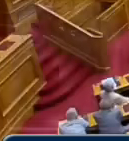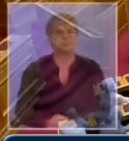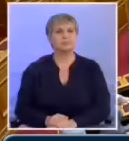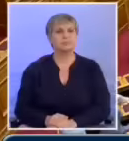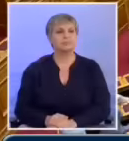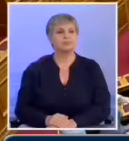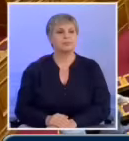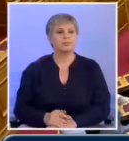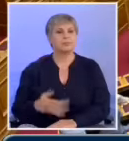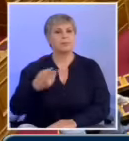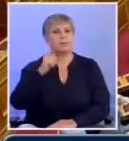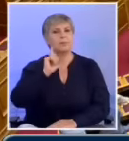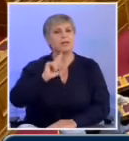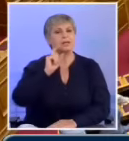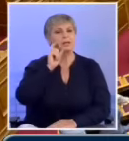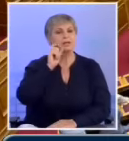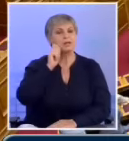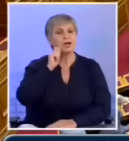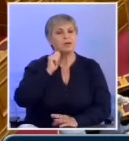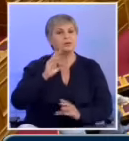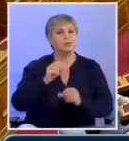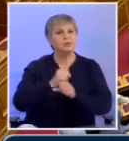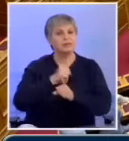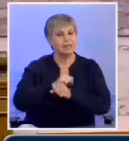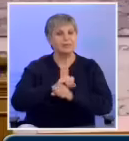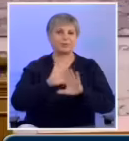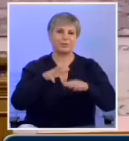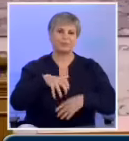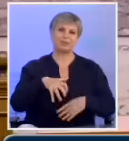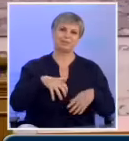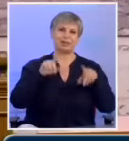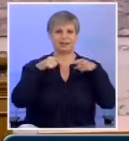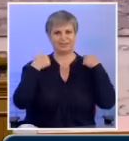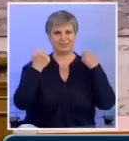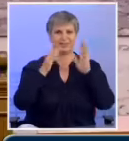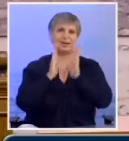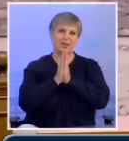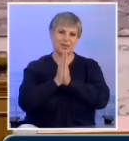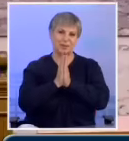Εκείνοι και εκείνες οι συνάδελφοι που γελούν να μην γελούν.